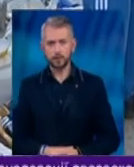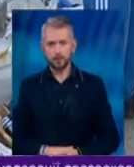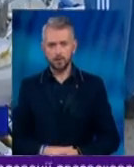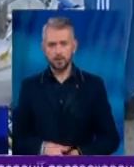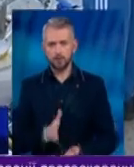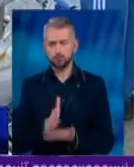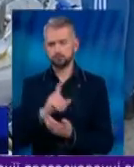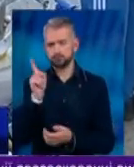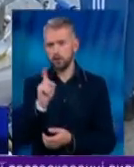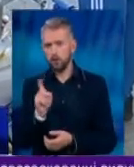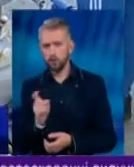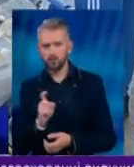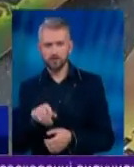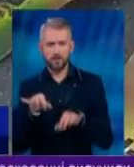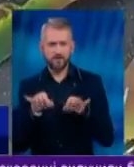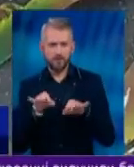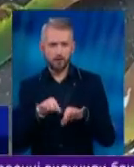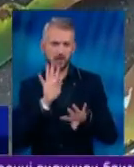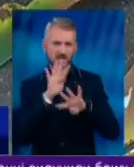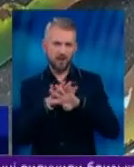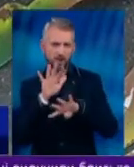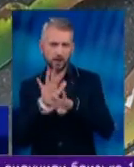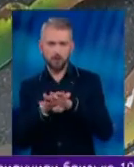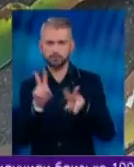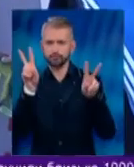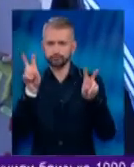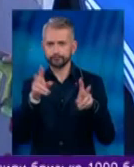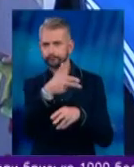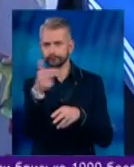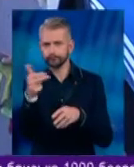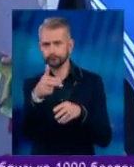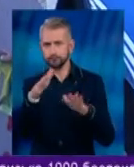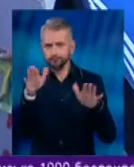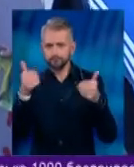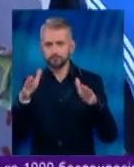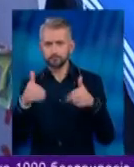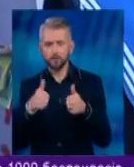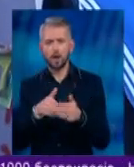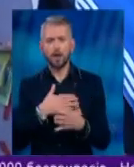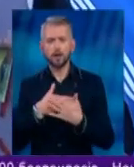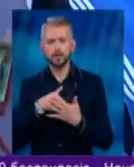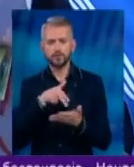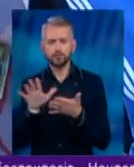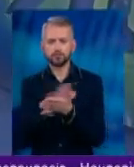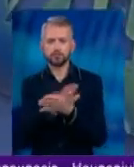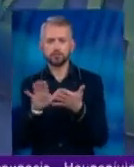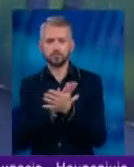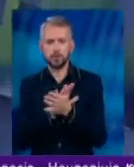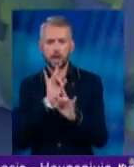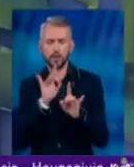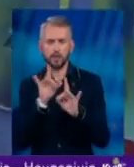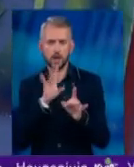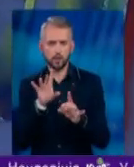Озброївшись балончиками з фарбою та трафаретами з мотиваційними гаслами, активісти вийшли на зачистку наркореклами.